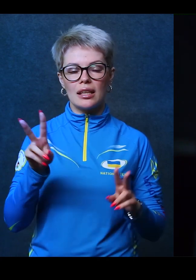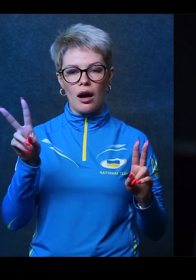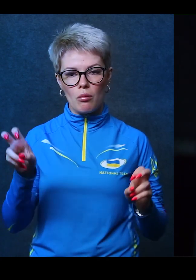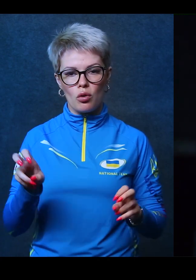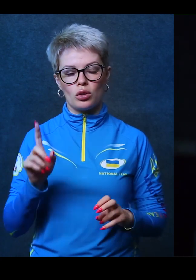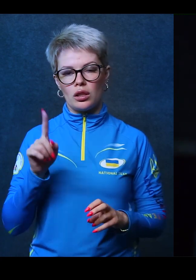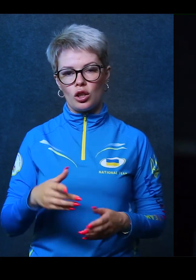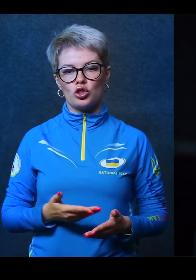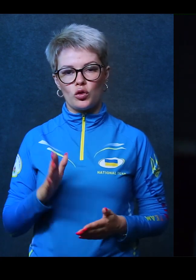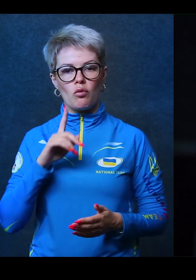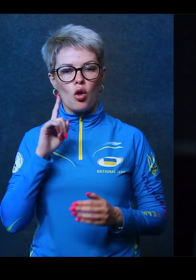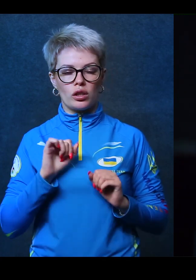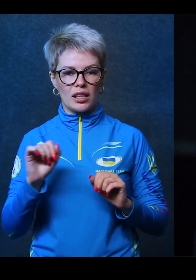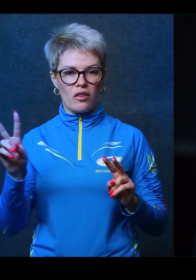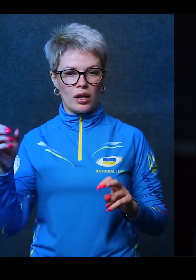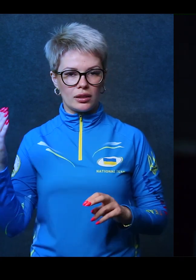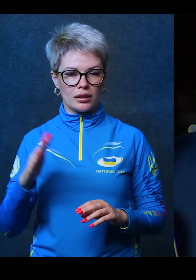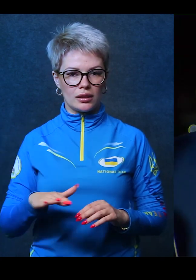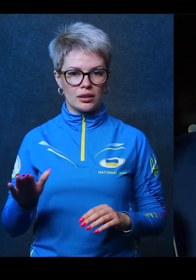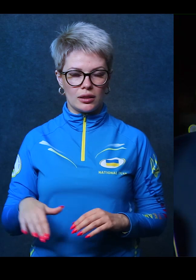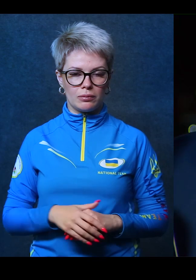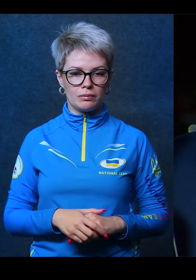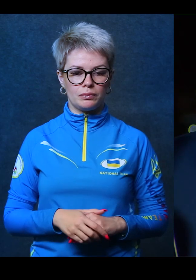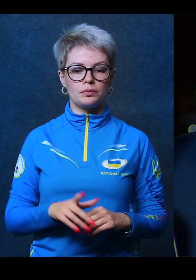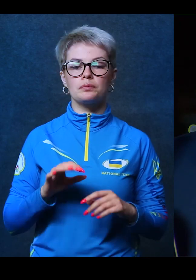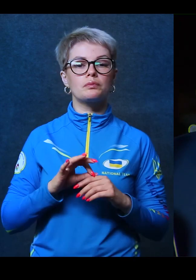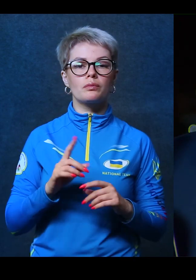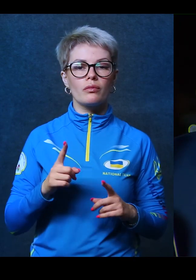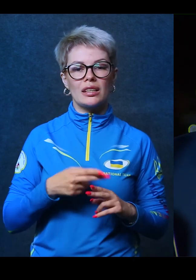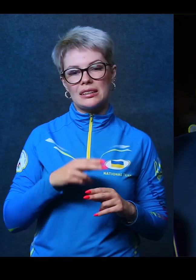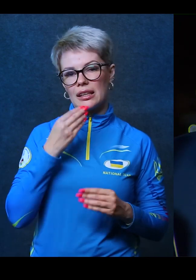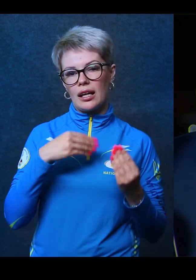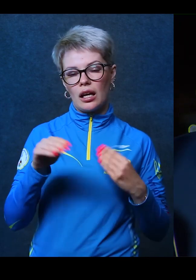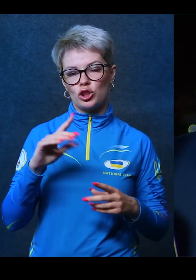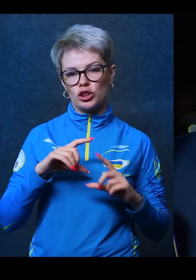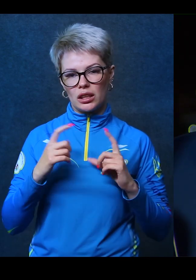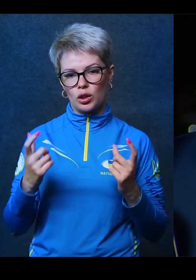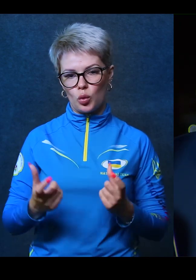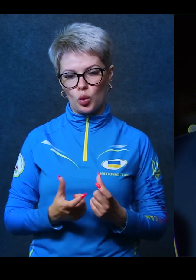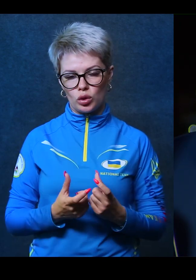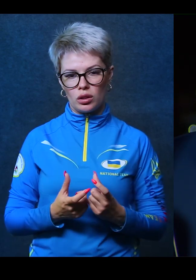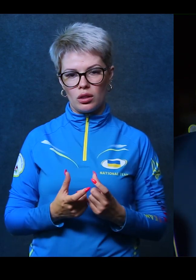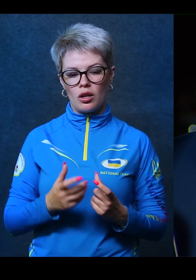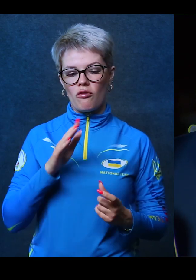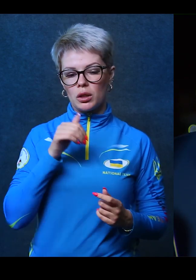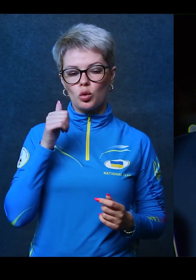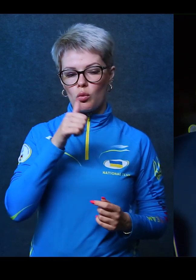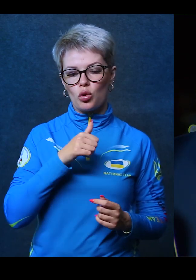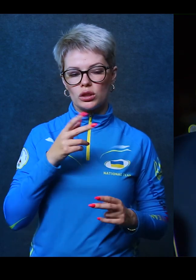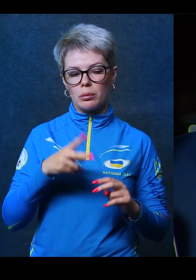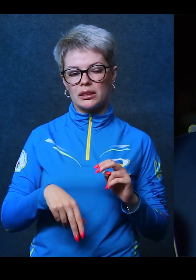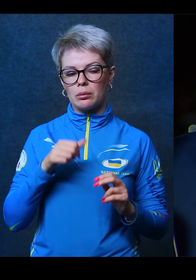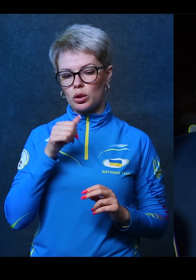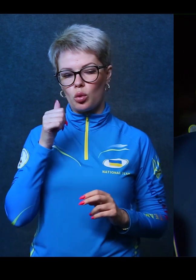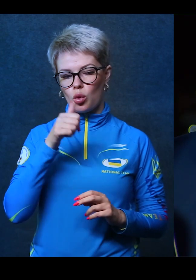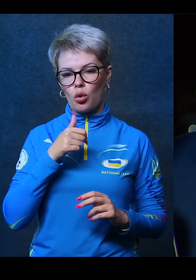також живуть в «Молодій гвардії» діти. Ну, чому тут проходять змагання? Тому що це найкращий стадіон. Минулому році, наприкінці